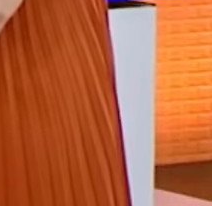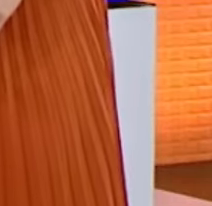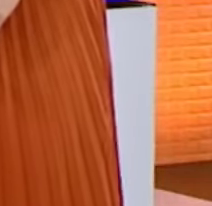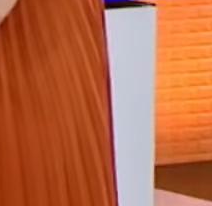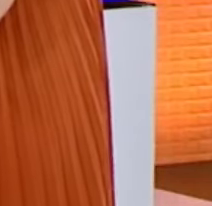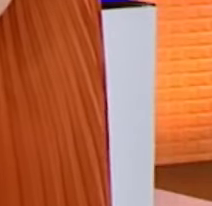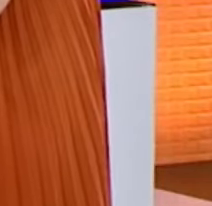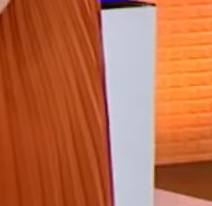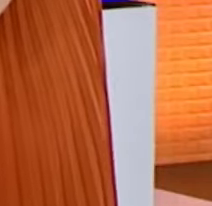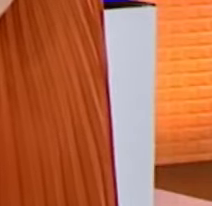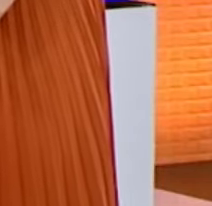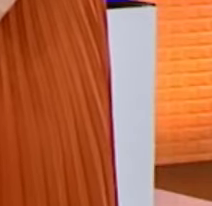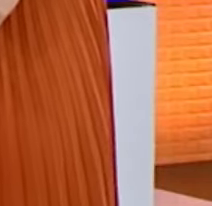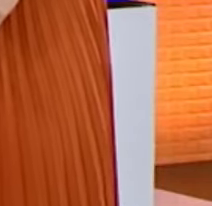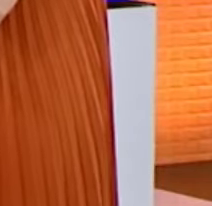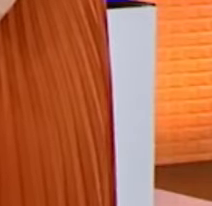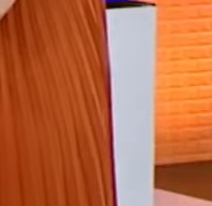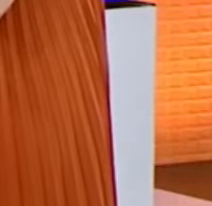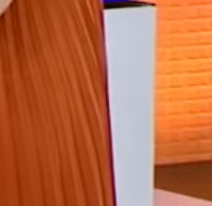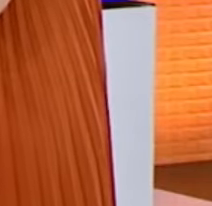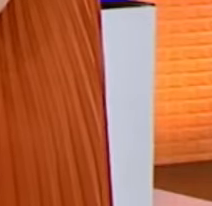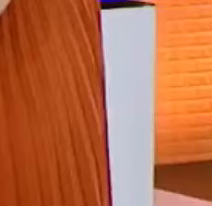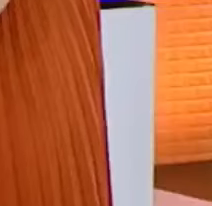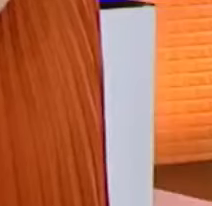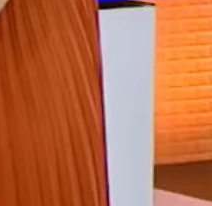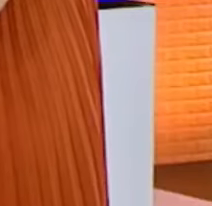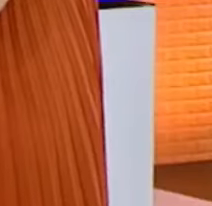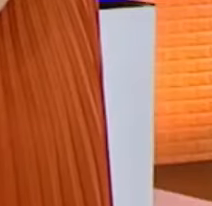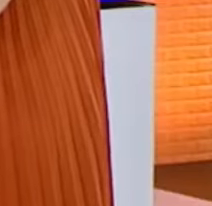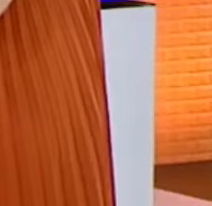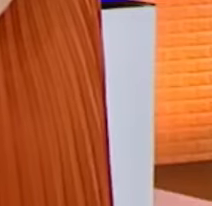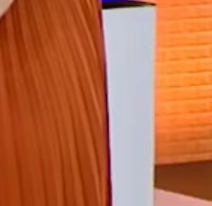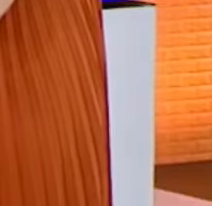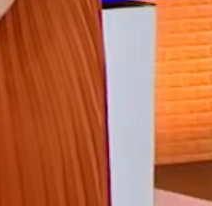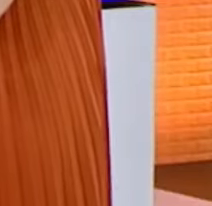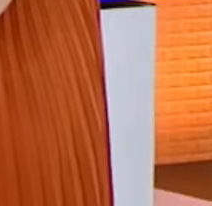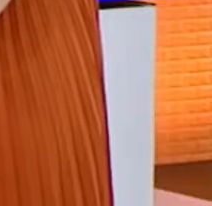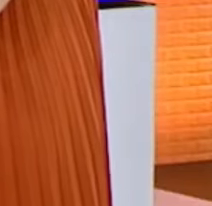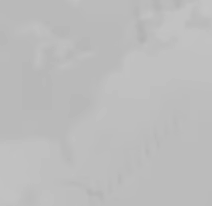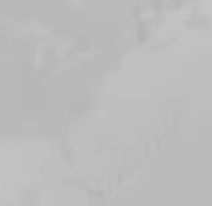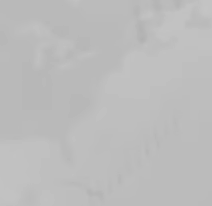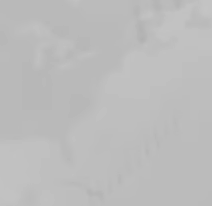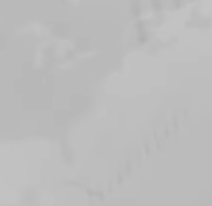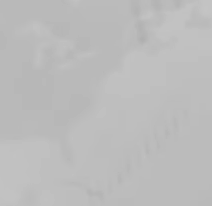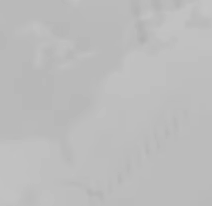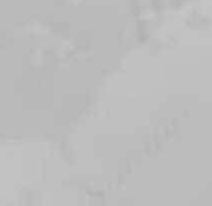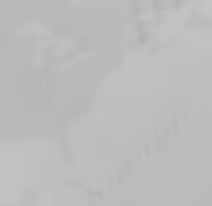kami sa GMA Pinoy TV at sa www.gmanews.tv.